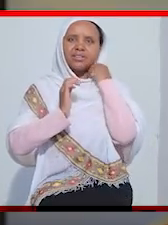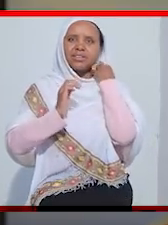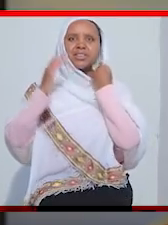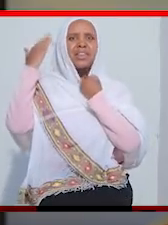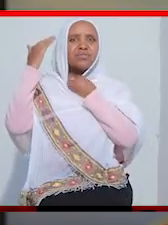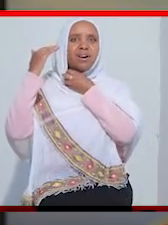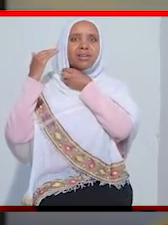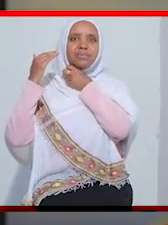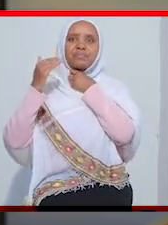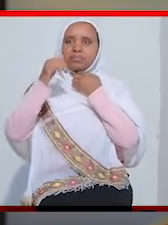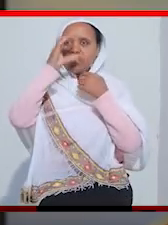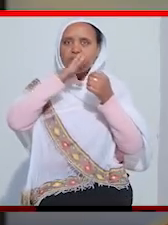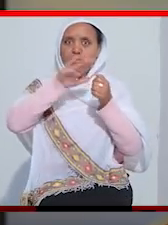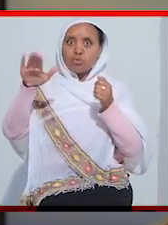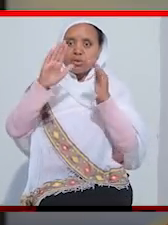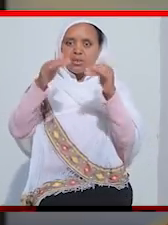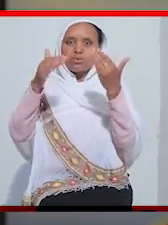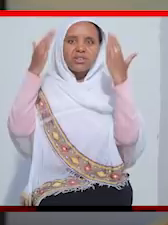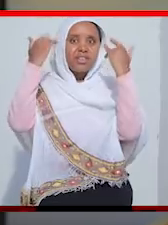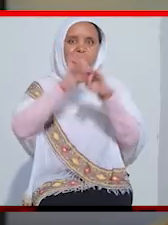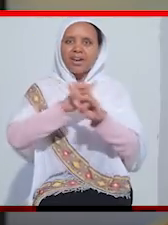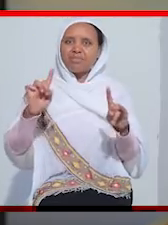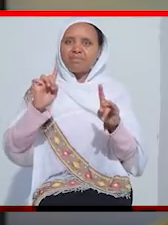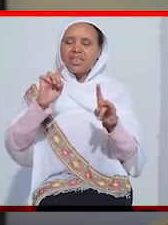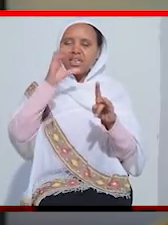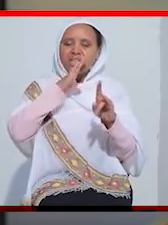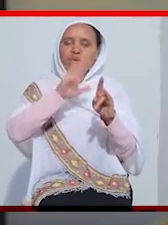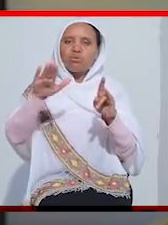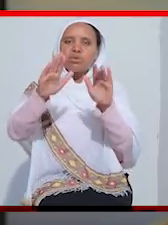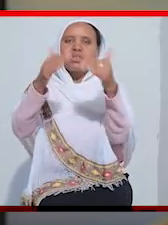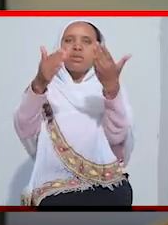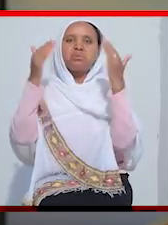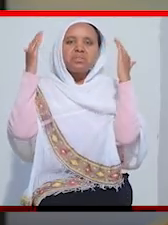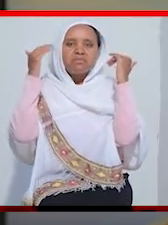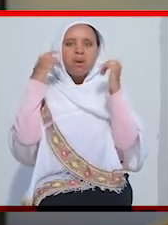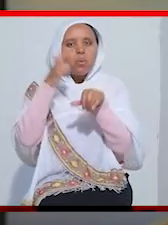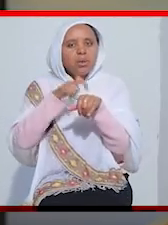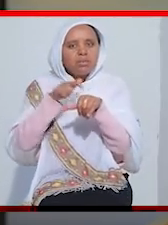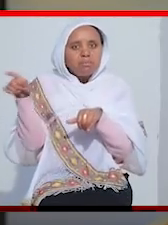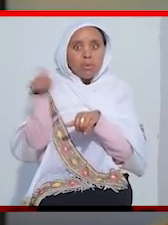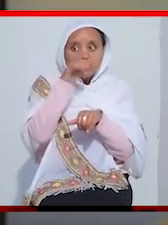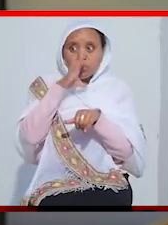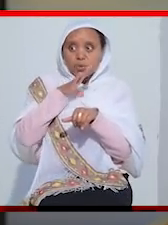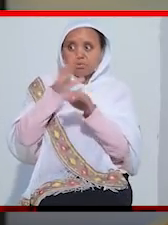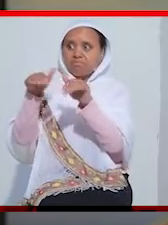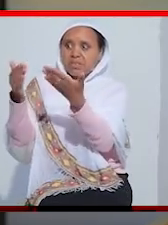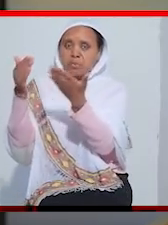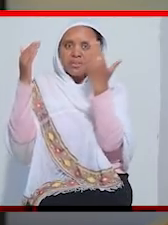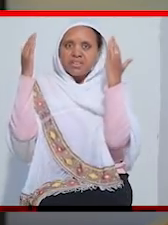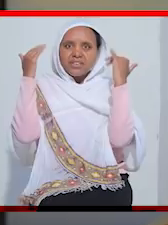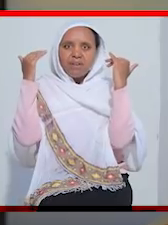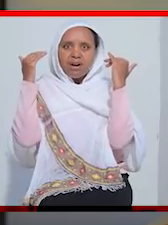እንጸልያለን። ተስፋ የሰው ልጆች የሚሰጡት ተስፋ አይደለም። የሰው ልጆች የሚሰጡት ተስፋ ሁልጊዜም ቢሆን